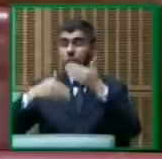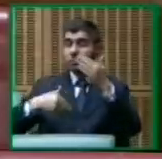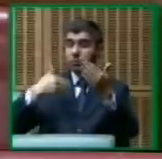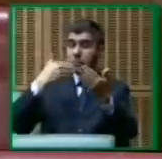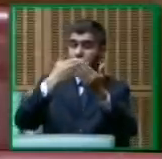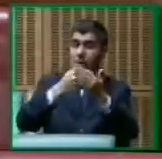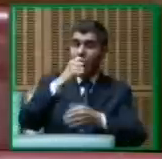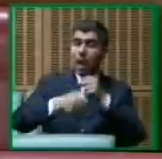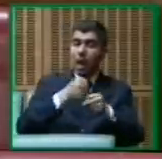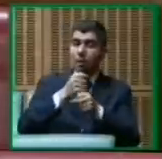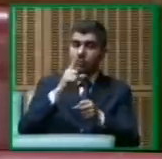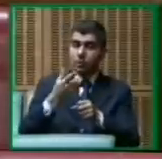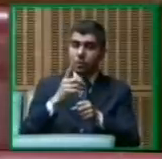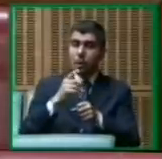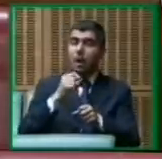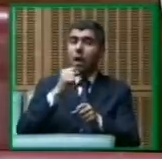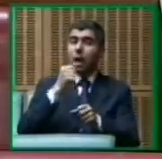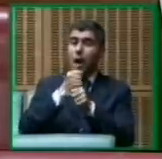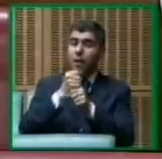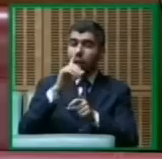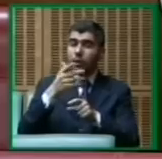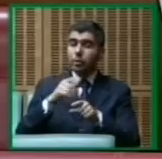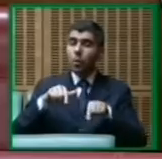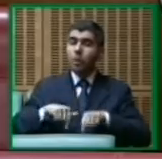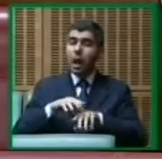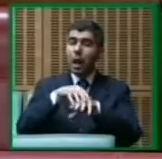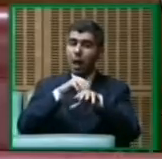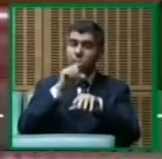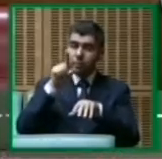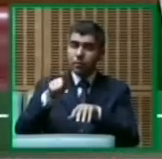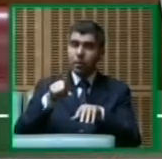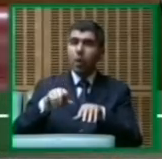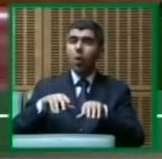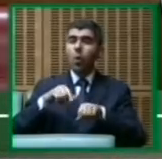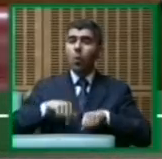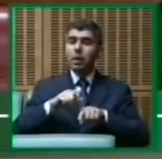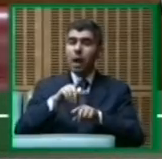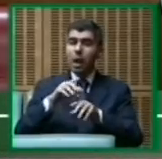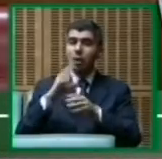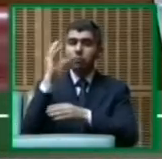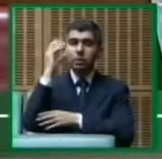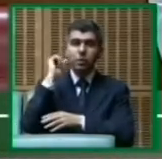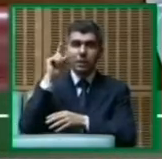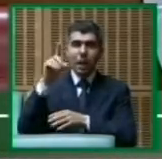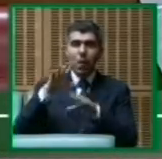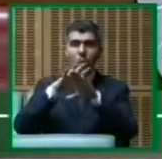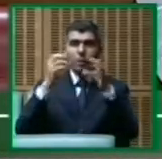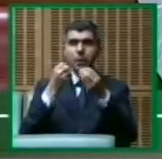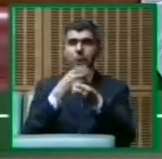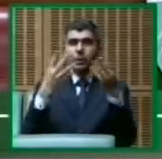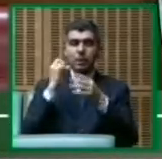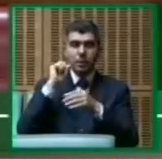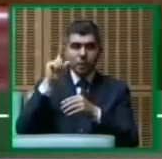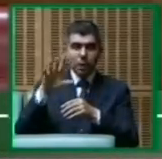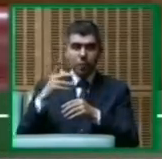جباره قامت بها وزاره الداخليه ووزاره البيئه وقطاع البيئه انذاك فيما يخص النفايات، بحيث كاين هناك